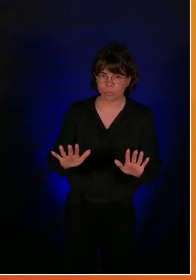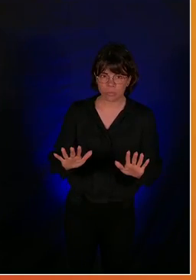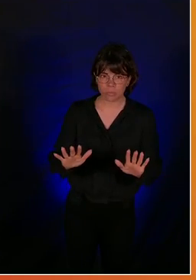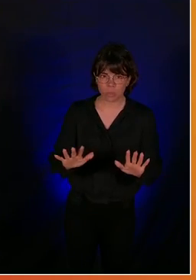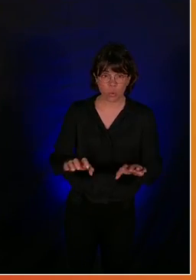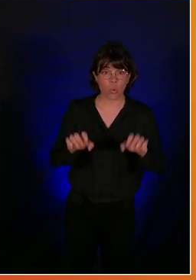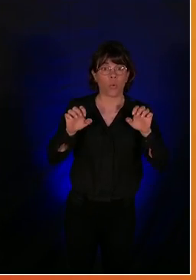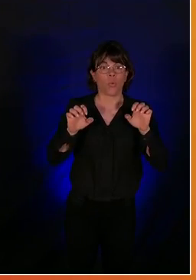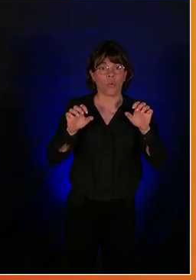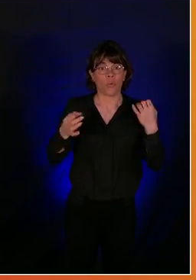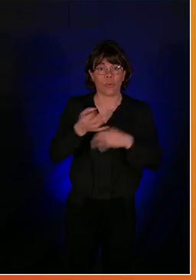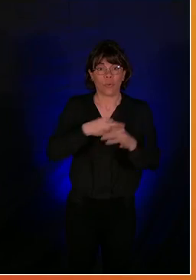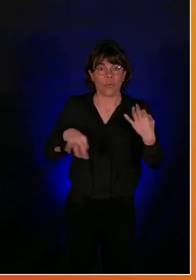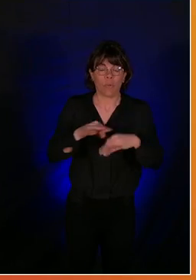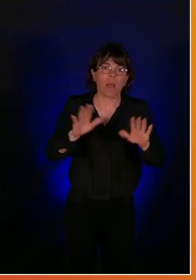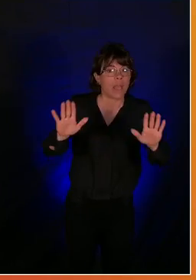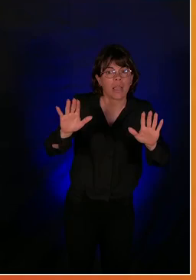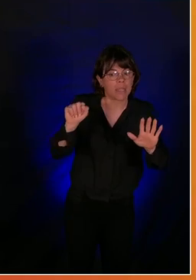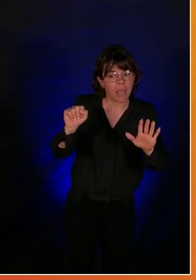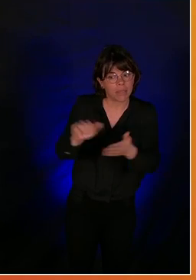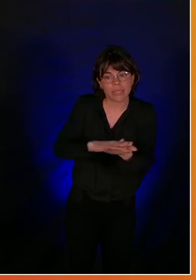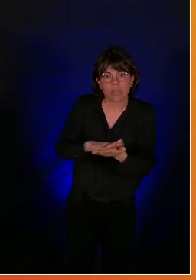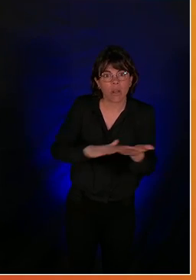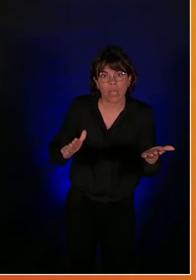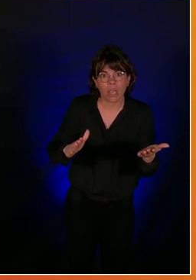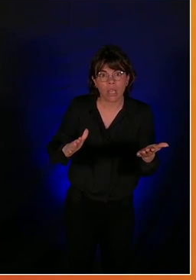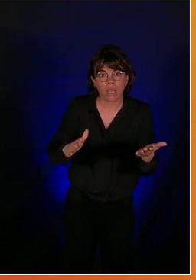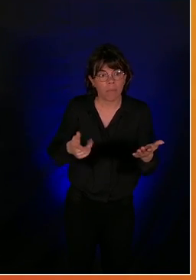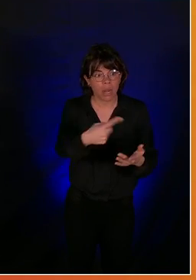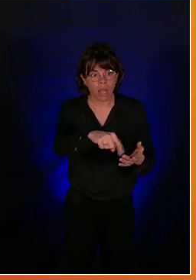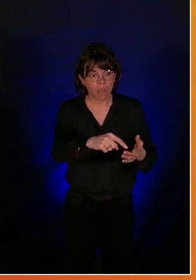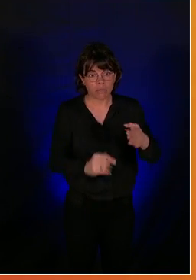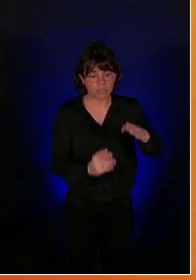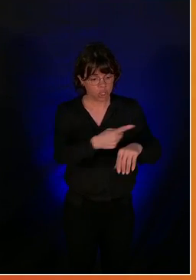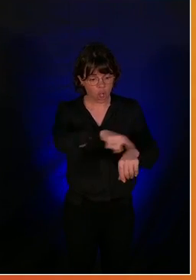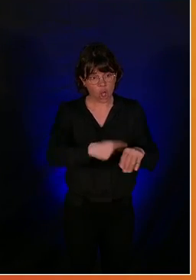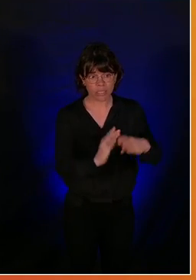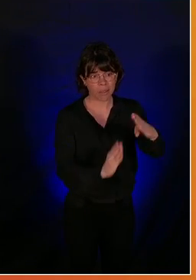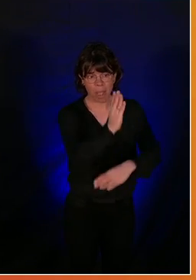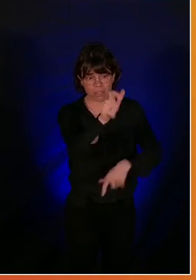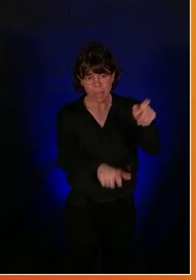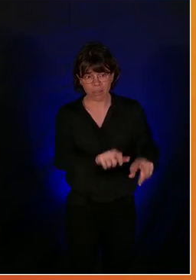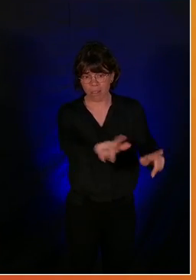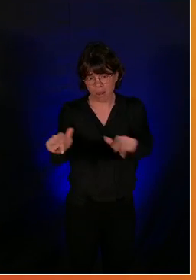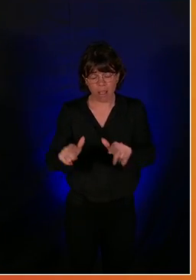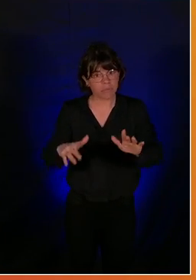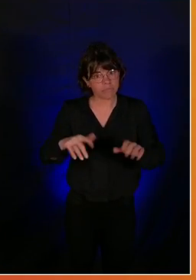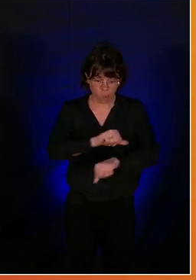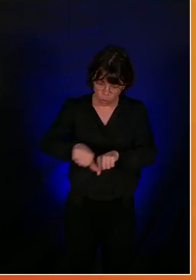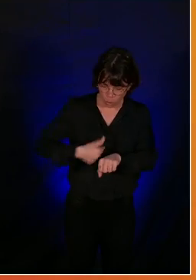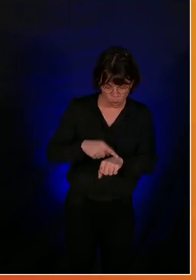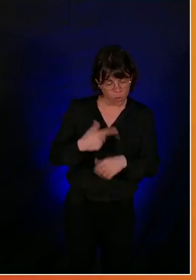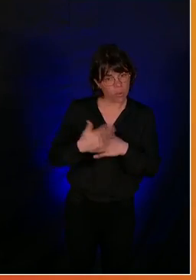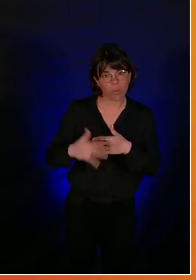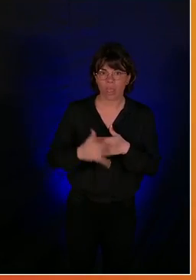deux non mais attendez les camarades moi je suis désolé hein mais voyez avec ceux qu'on bouffit le temps on a une heure de retard c'est